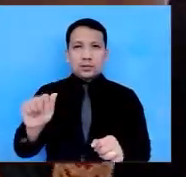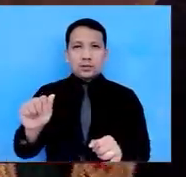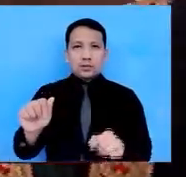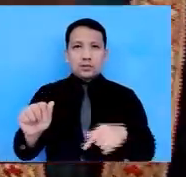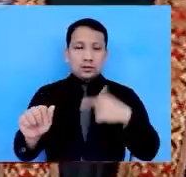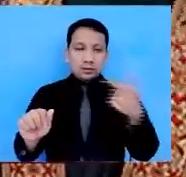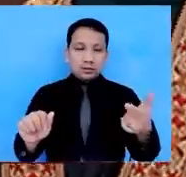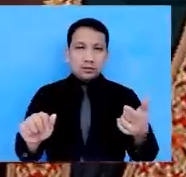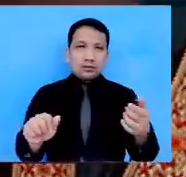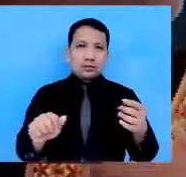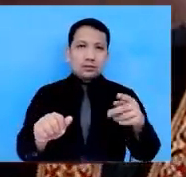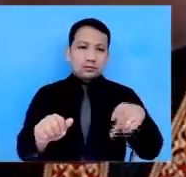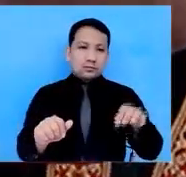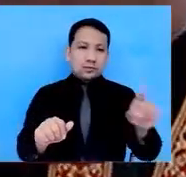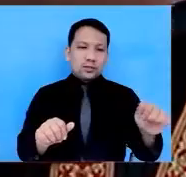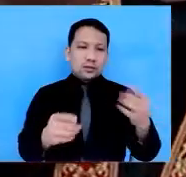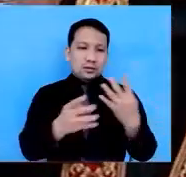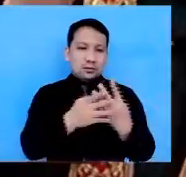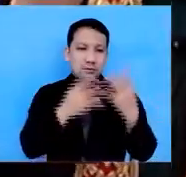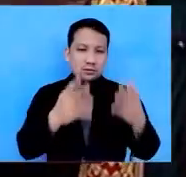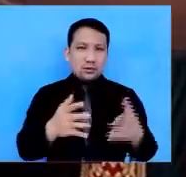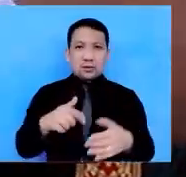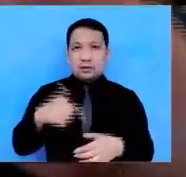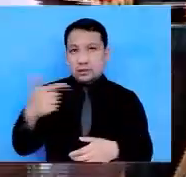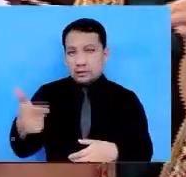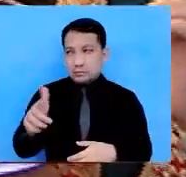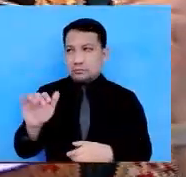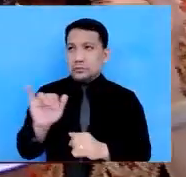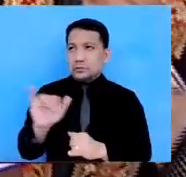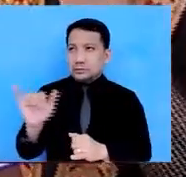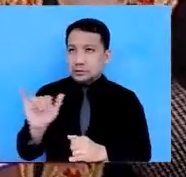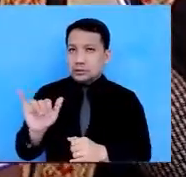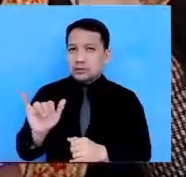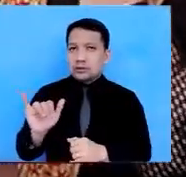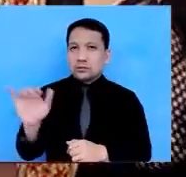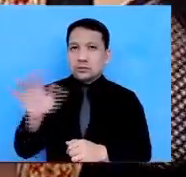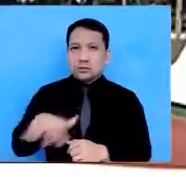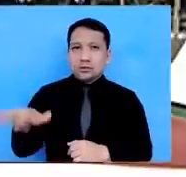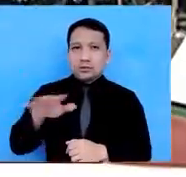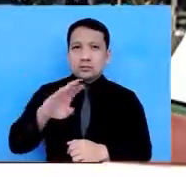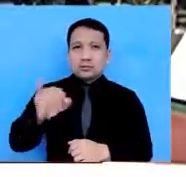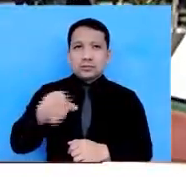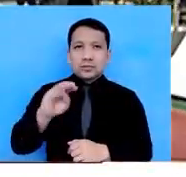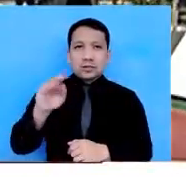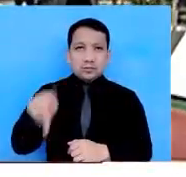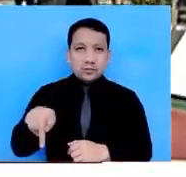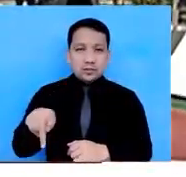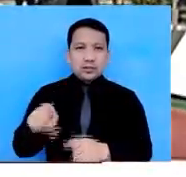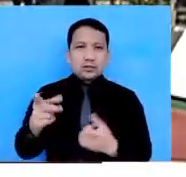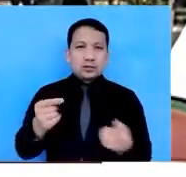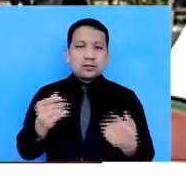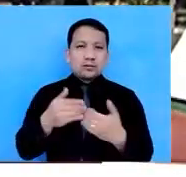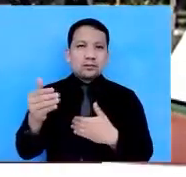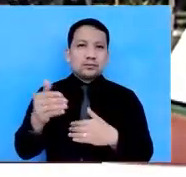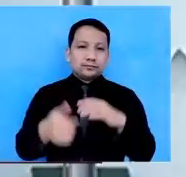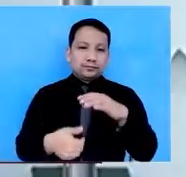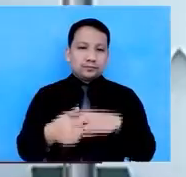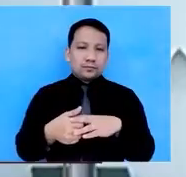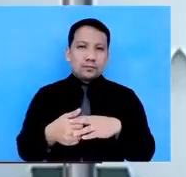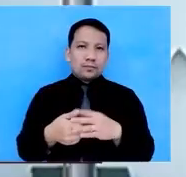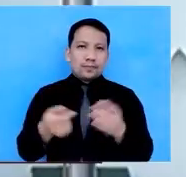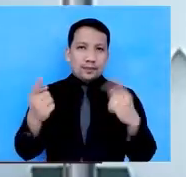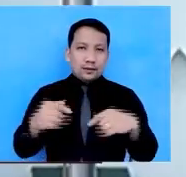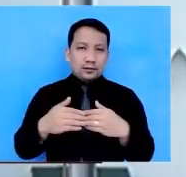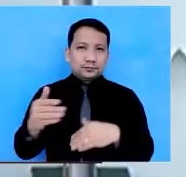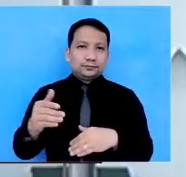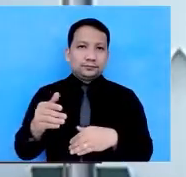sa PIDEA detention, ginagawa rin daw yan sa lahat ng BJMP facilities. Dito na rin nabisto na uso rin ng mga loan sharks